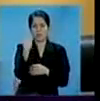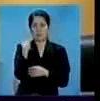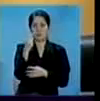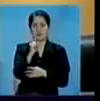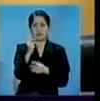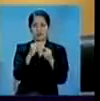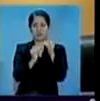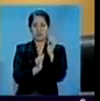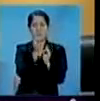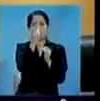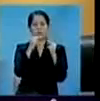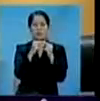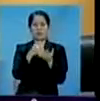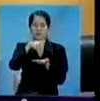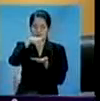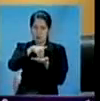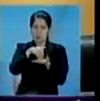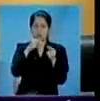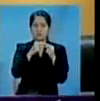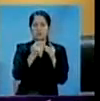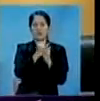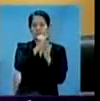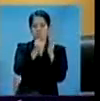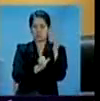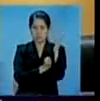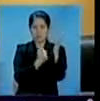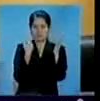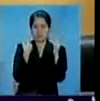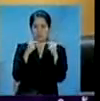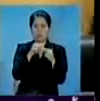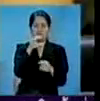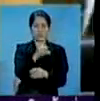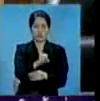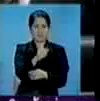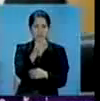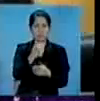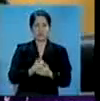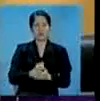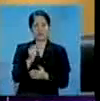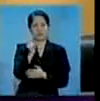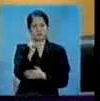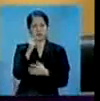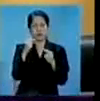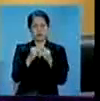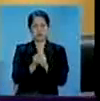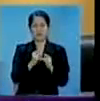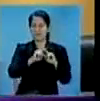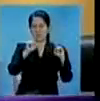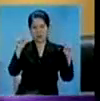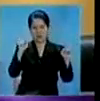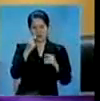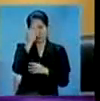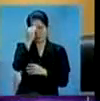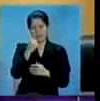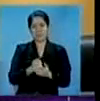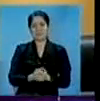การเผาสารกลางจังหวัดไปจับกลุ่มได้สถานการณ์ไม่เหมือนกันครับ